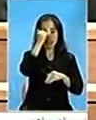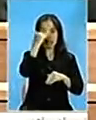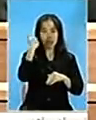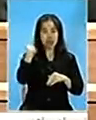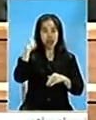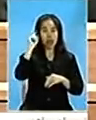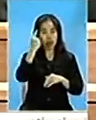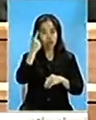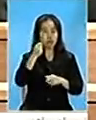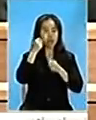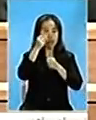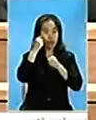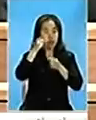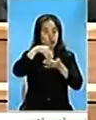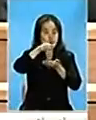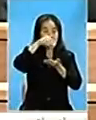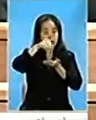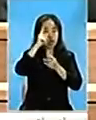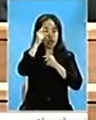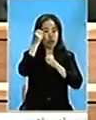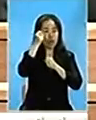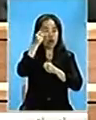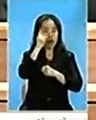องเชียร์มาไล่นักกีฬาก็ดี